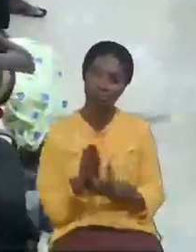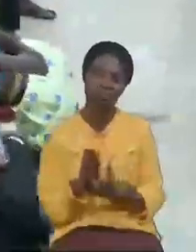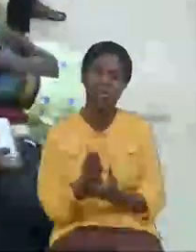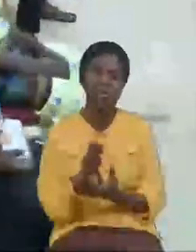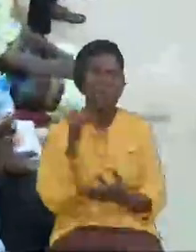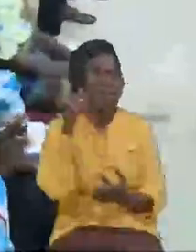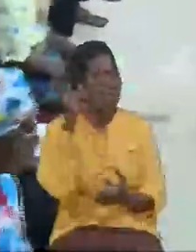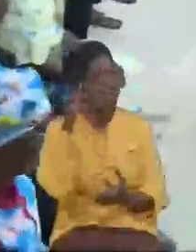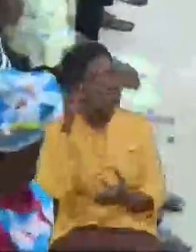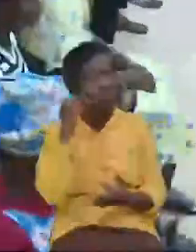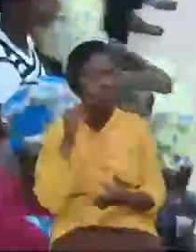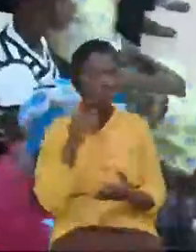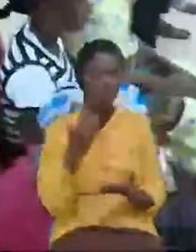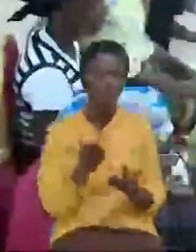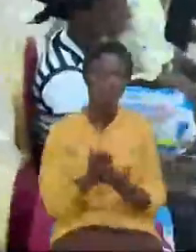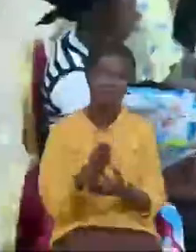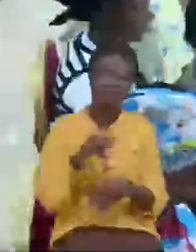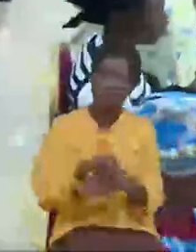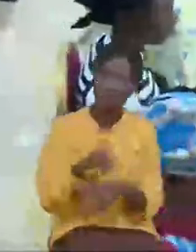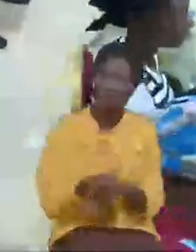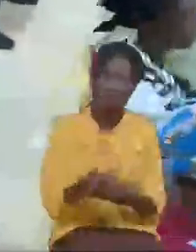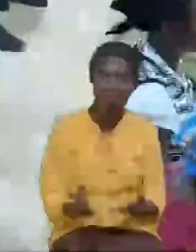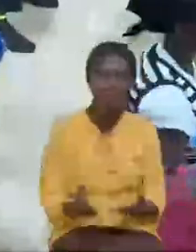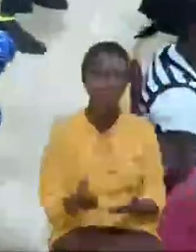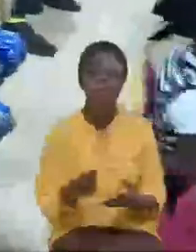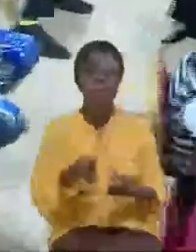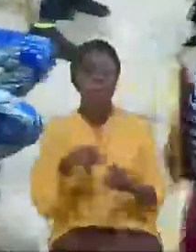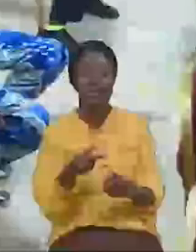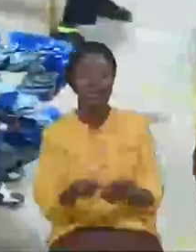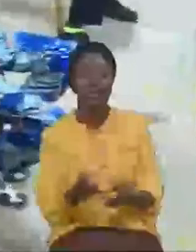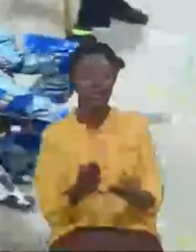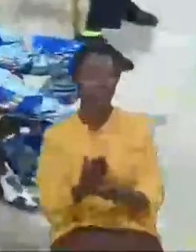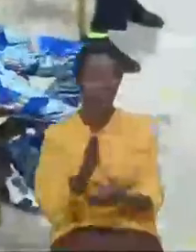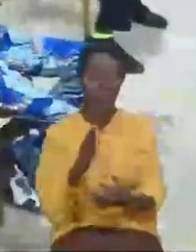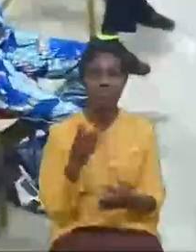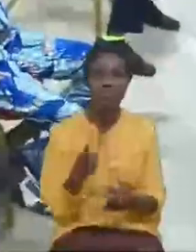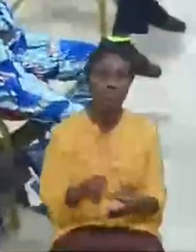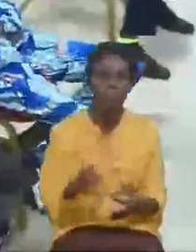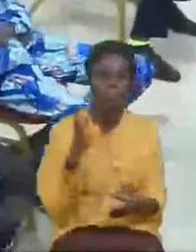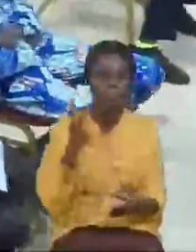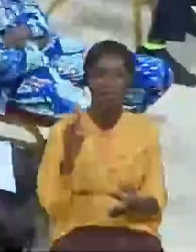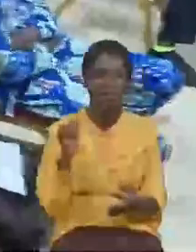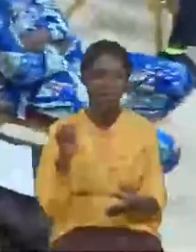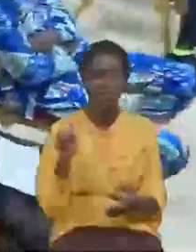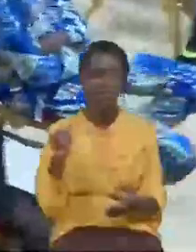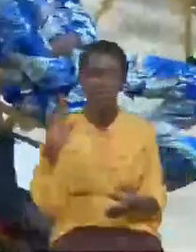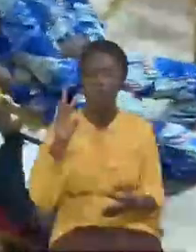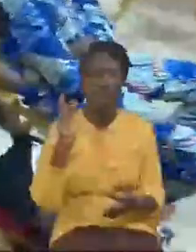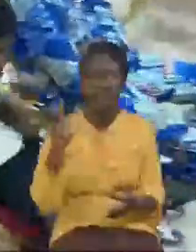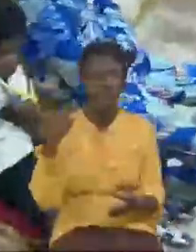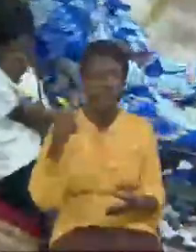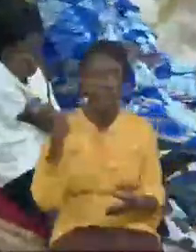par WhatsApp au numéro plus 234 91